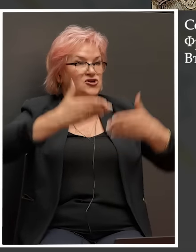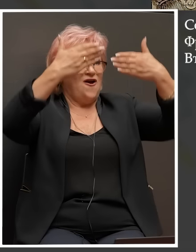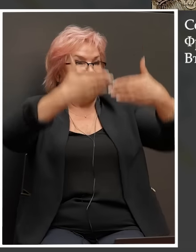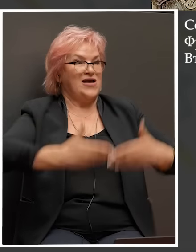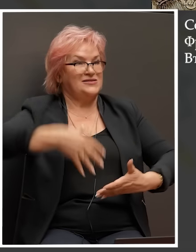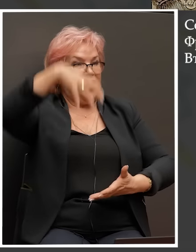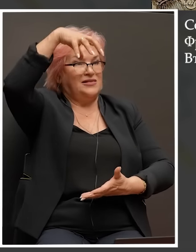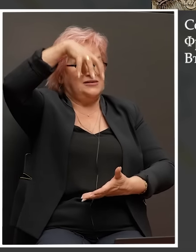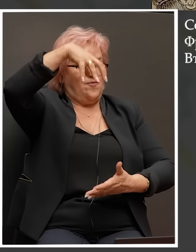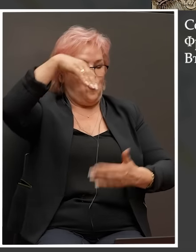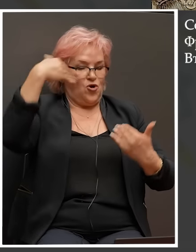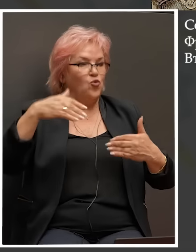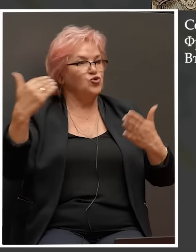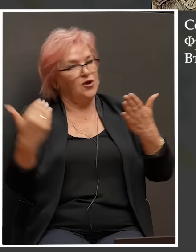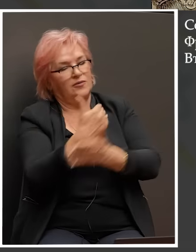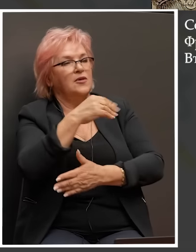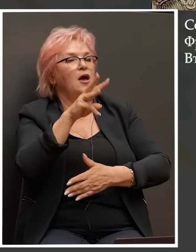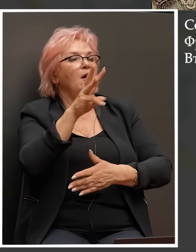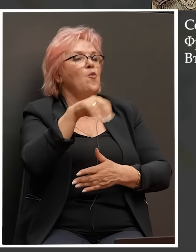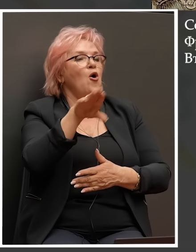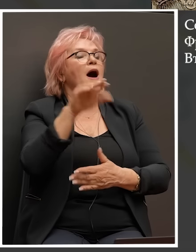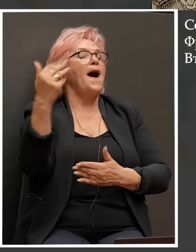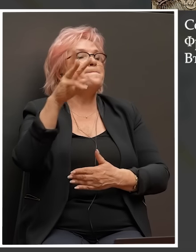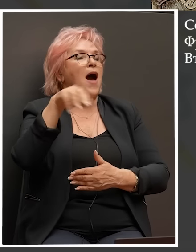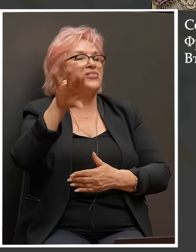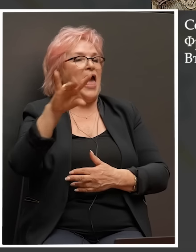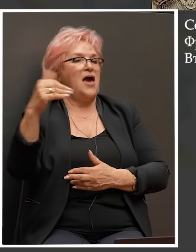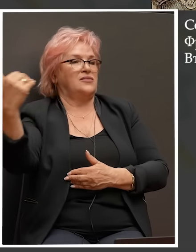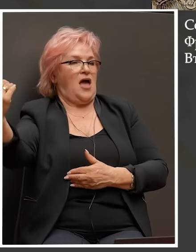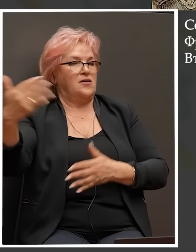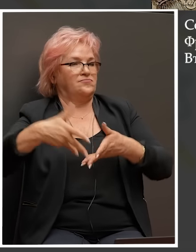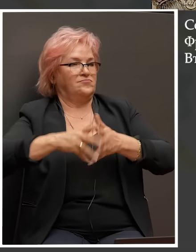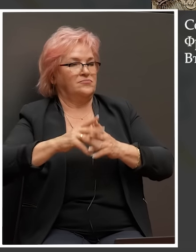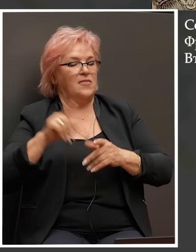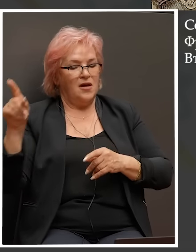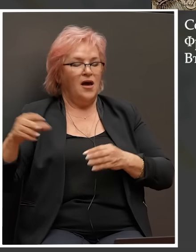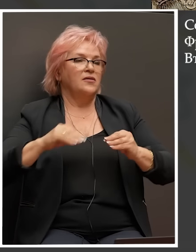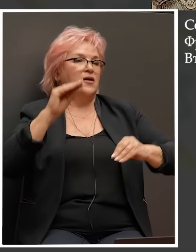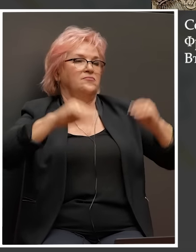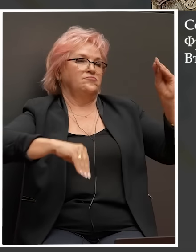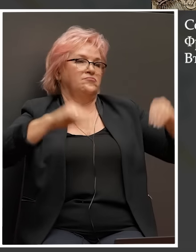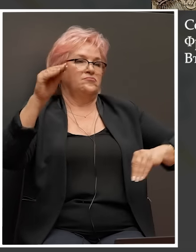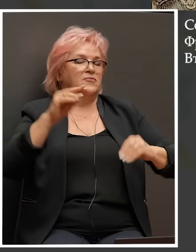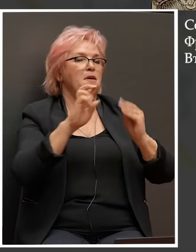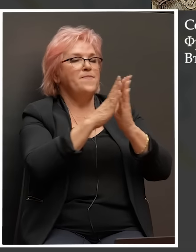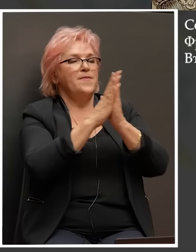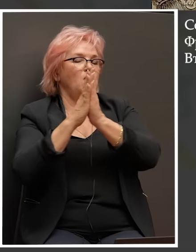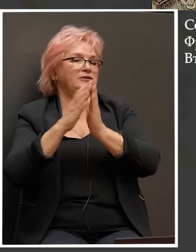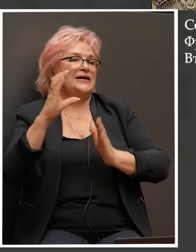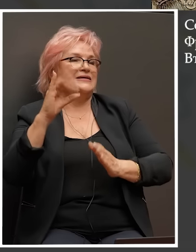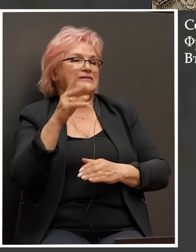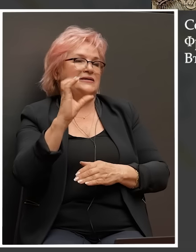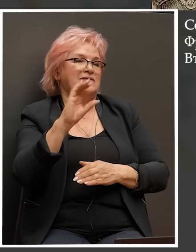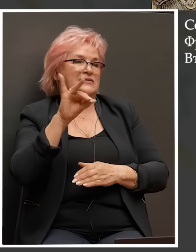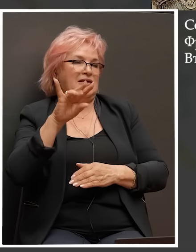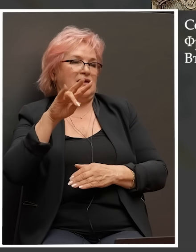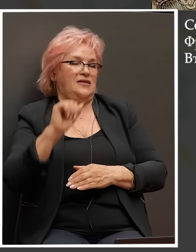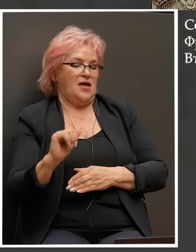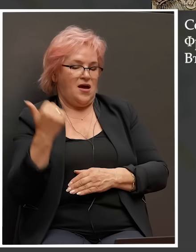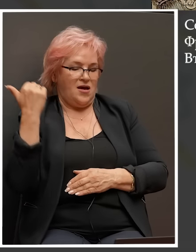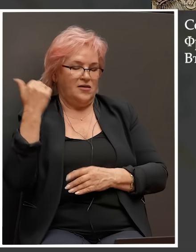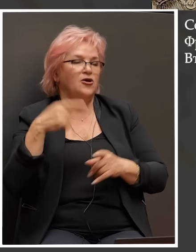собора уже модерный, уже не Микеланджело. Это декорация библиотеки Систина.